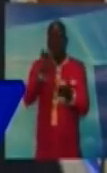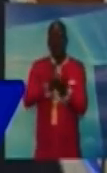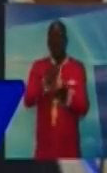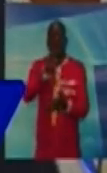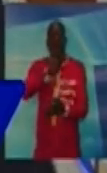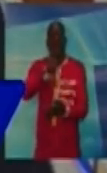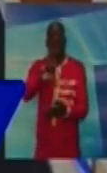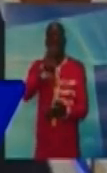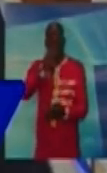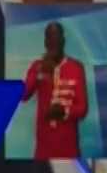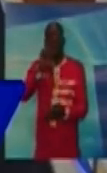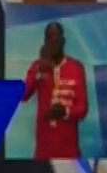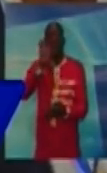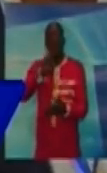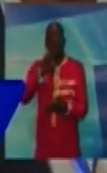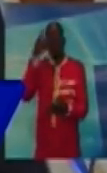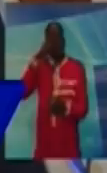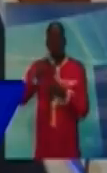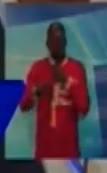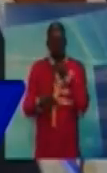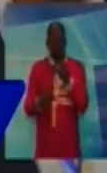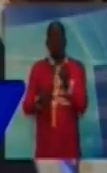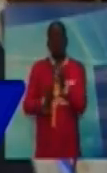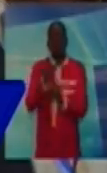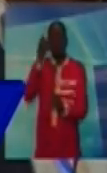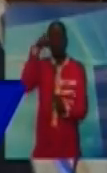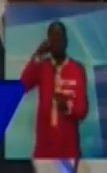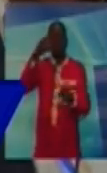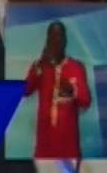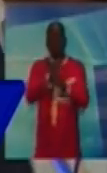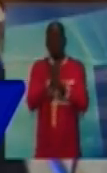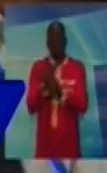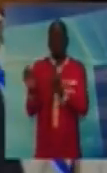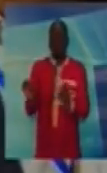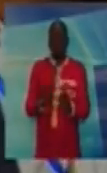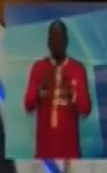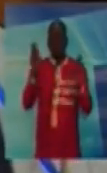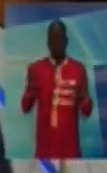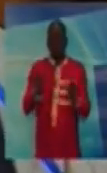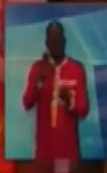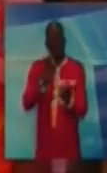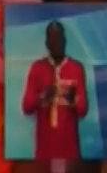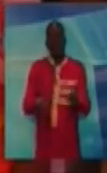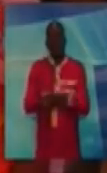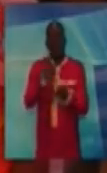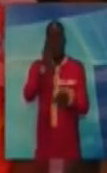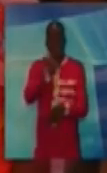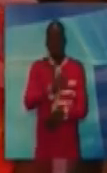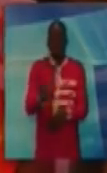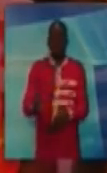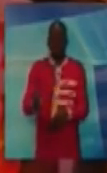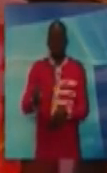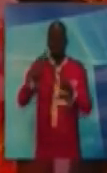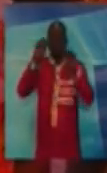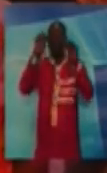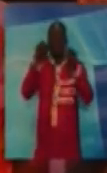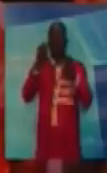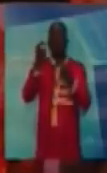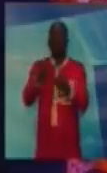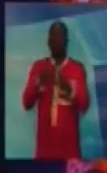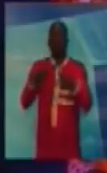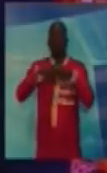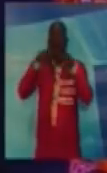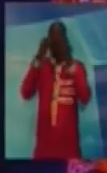city passe forcément par la tenue de manifestations comme Ouaga Digital Show. Le thème de cette